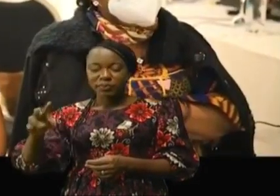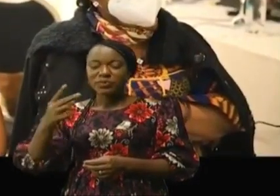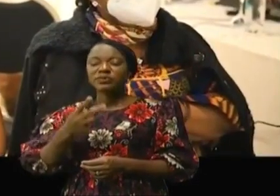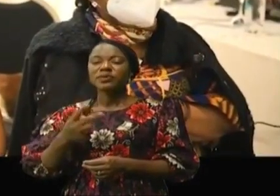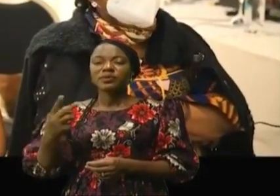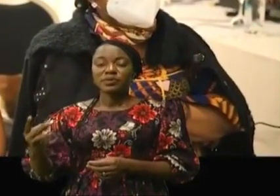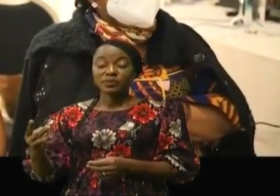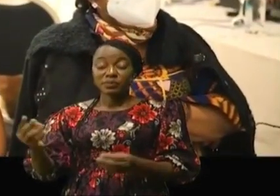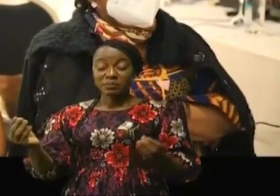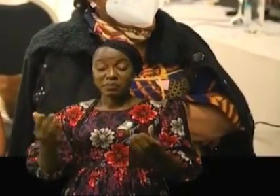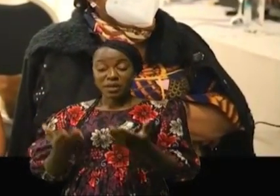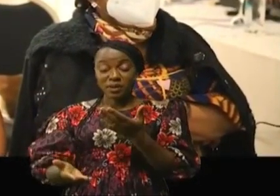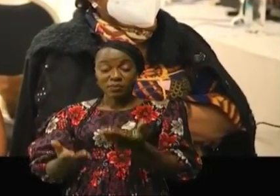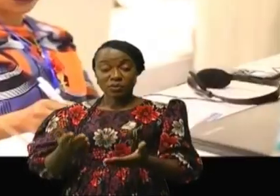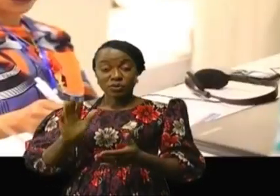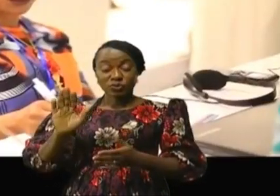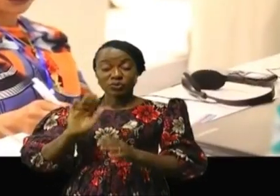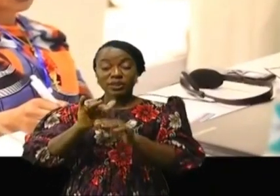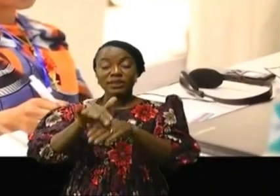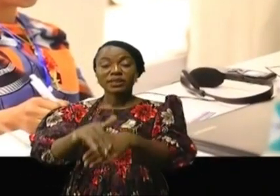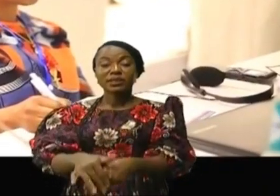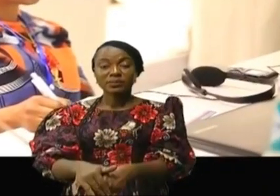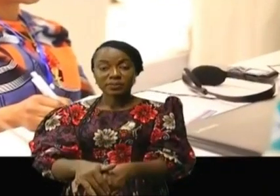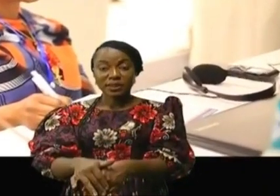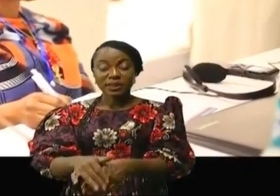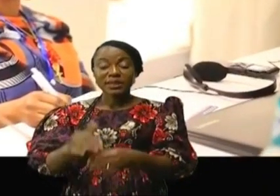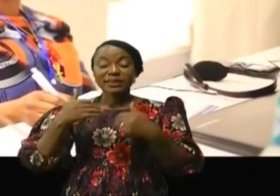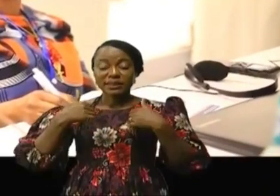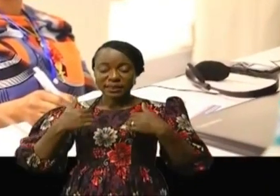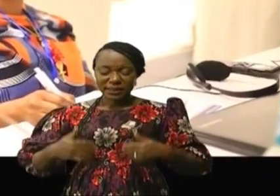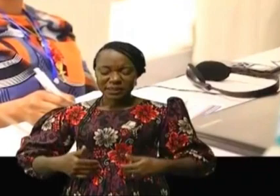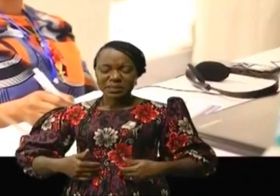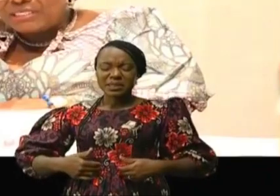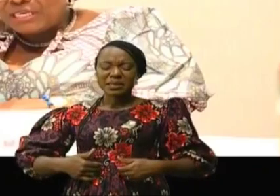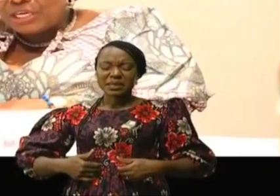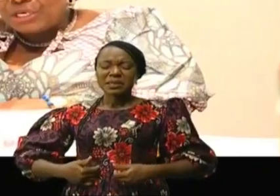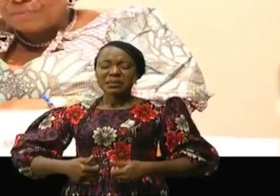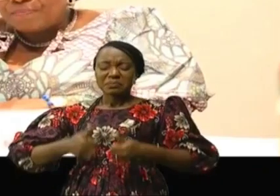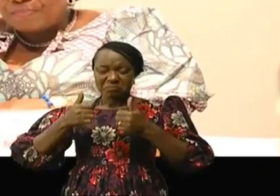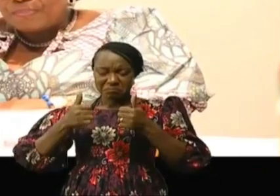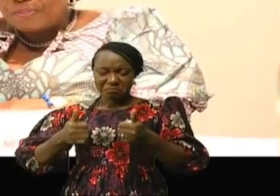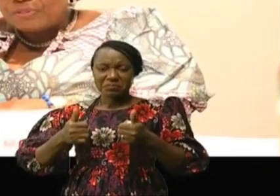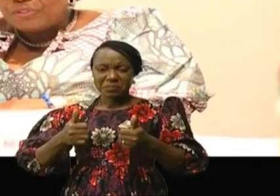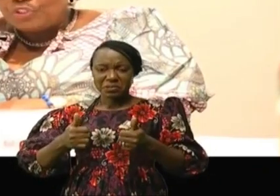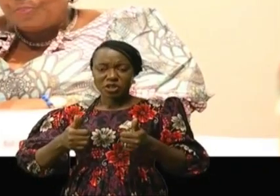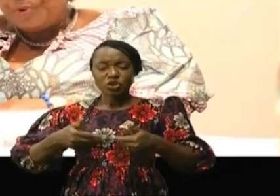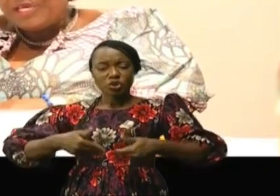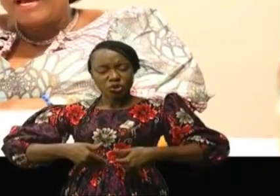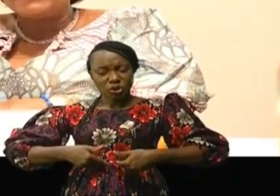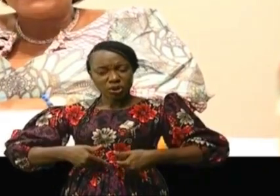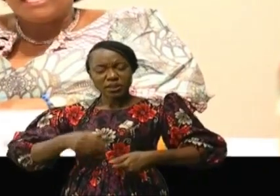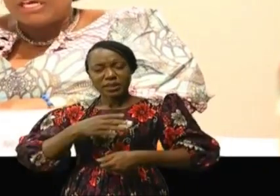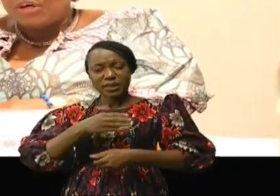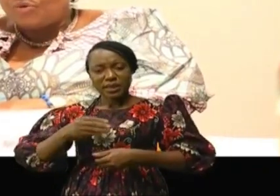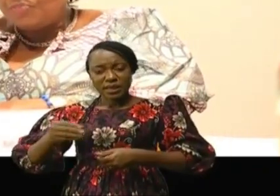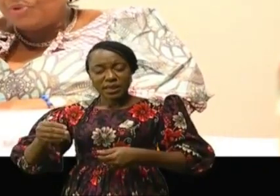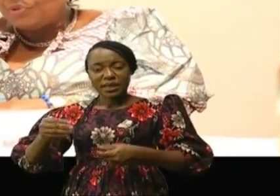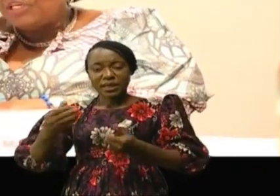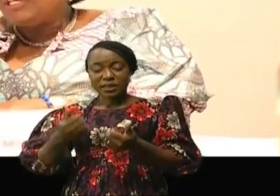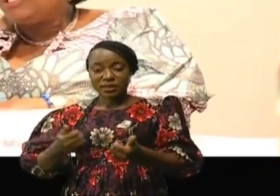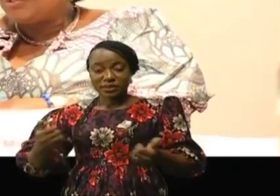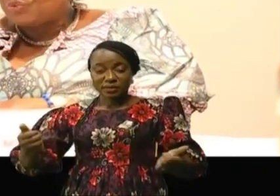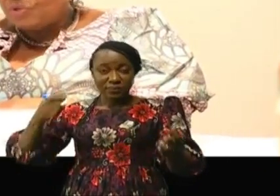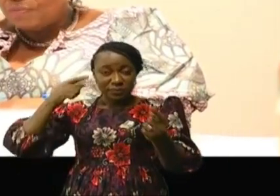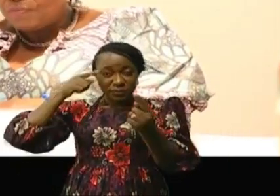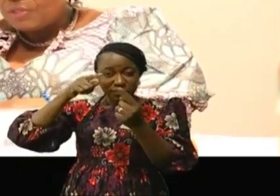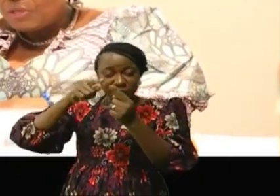Conformément à son engagement, santé et le bien-être des jeunes et des enfants dans le cadre de l'agenda 2030 des